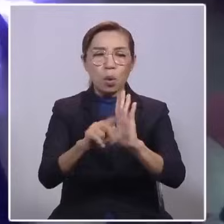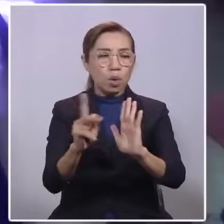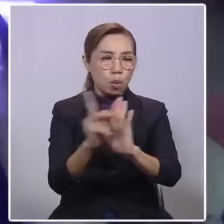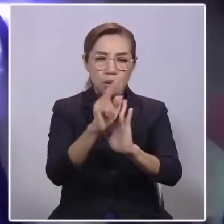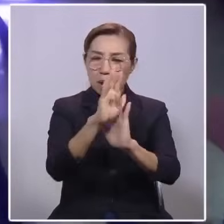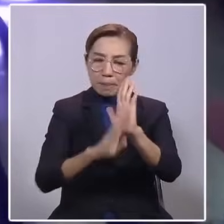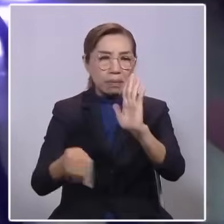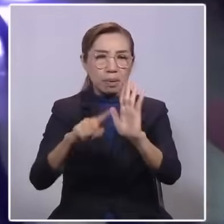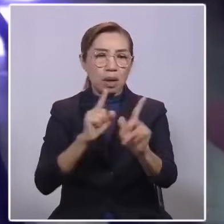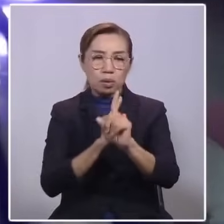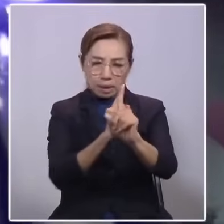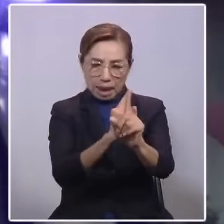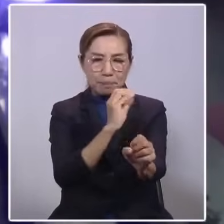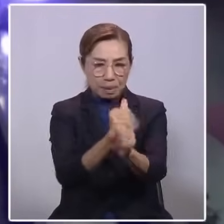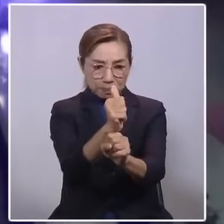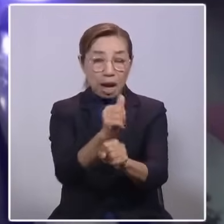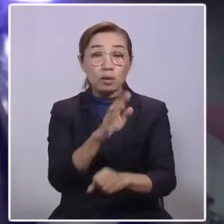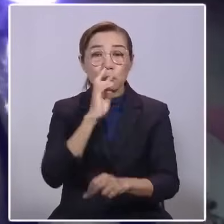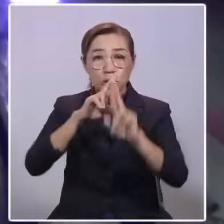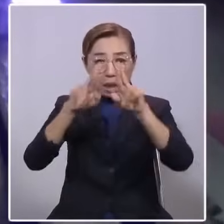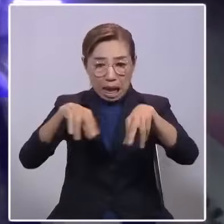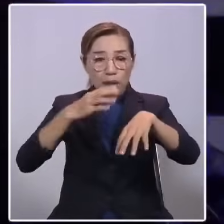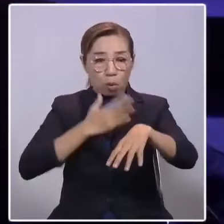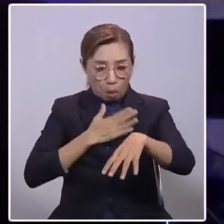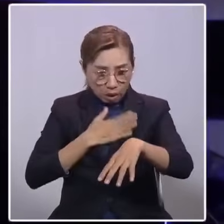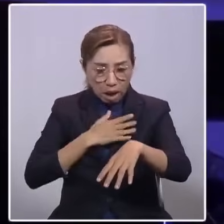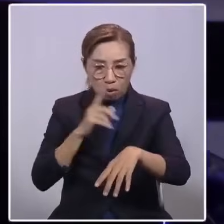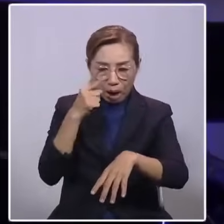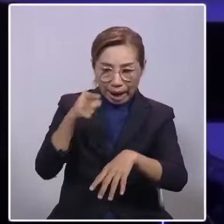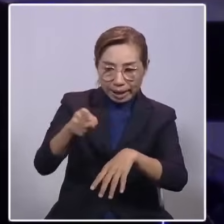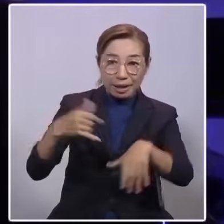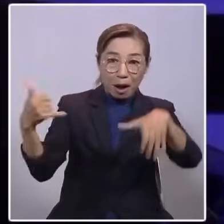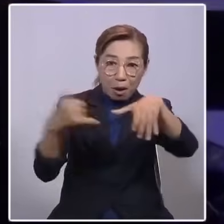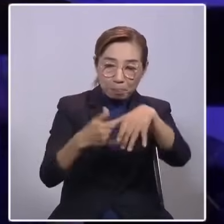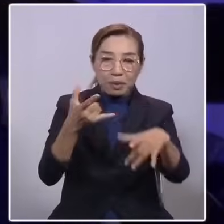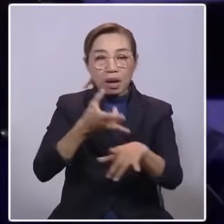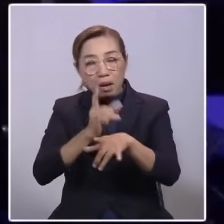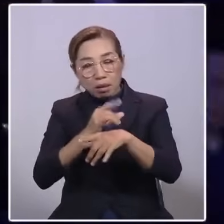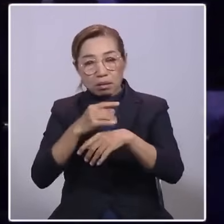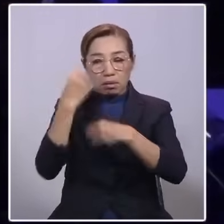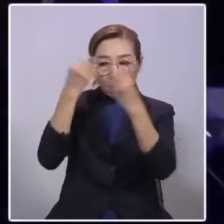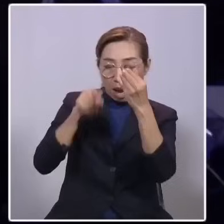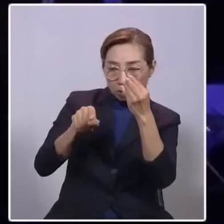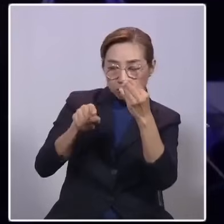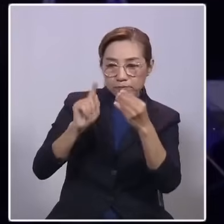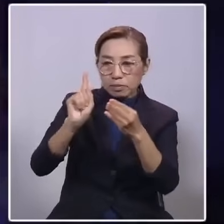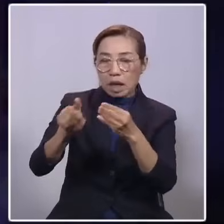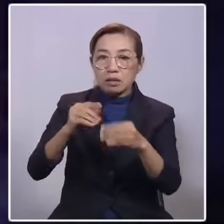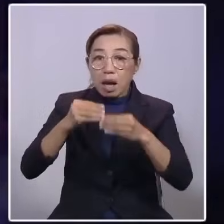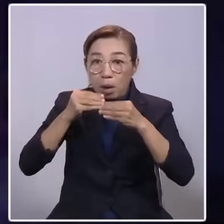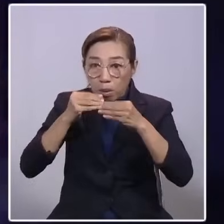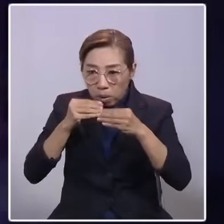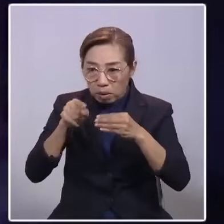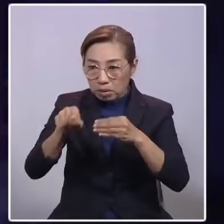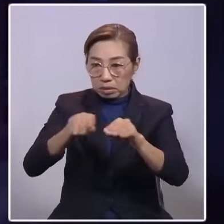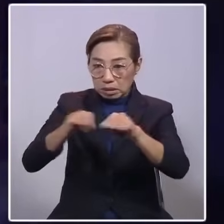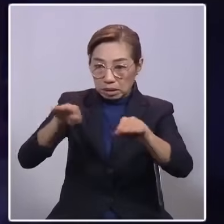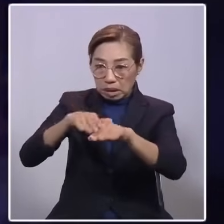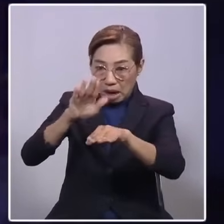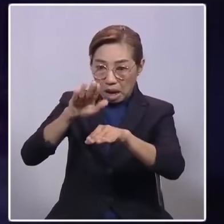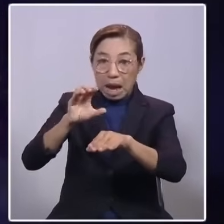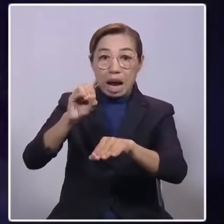เคร่งครัดนะครับหากมีลูกค้าที่มีอาการมึนเมาก็จะมีการตรวจวัดปริมาณแอลกอฮอล์หากเกิน 50มิลกรัม